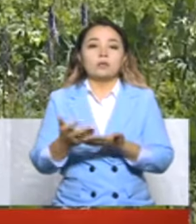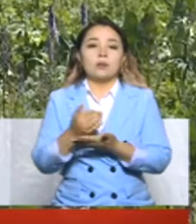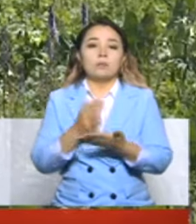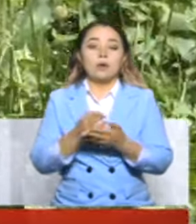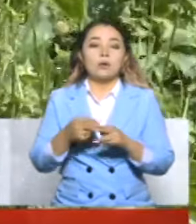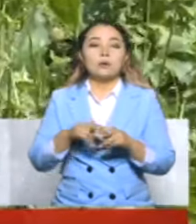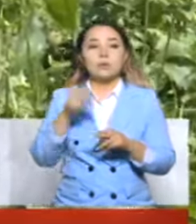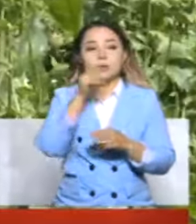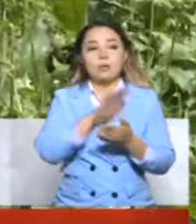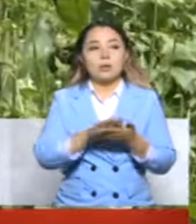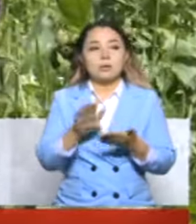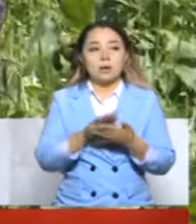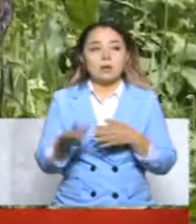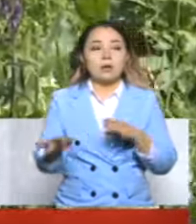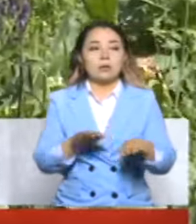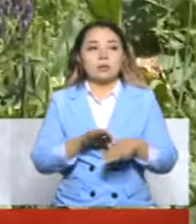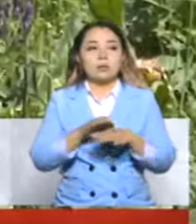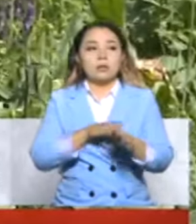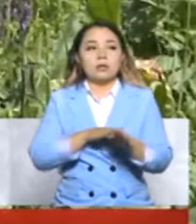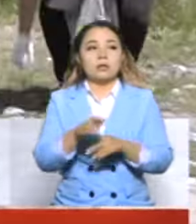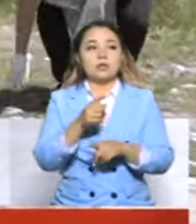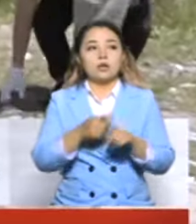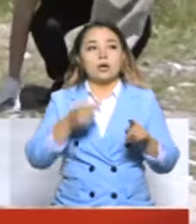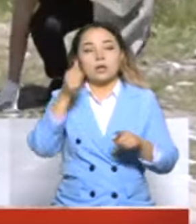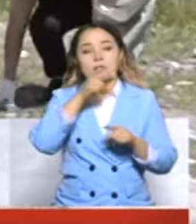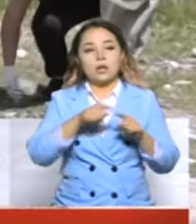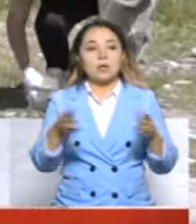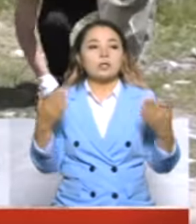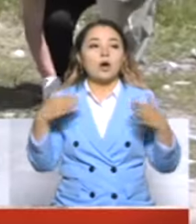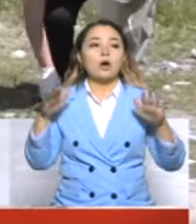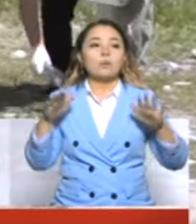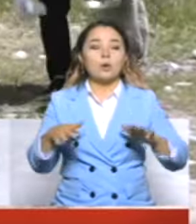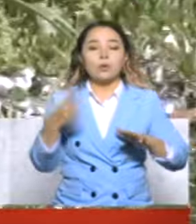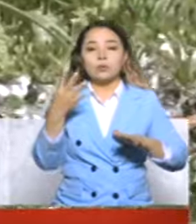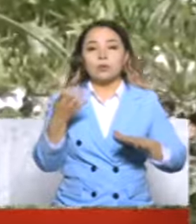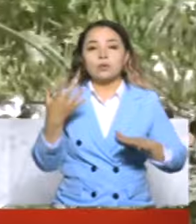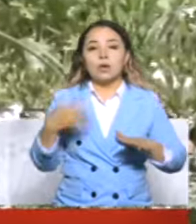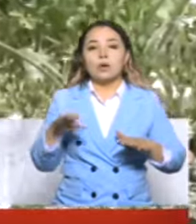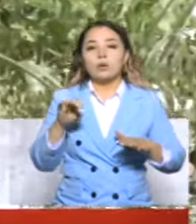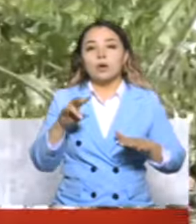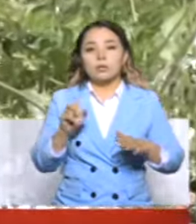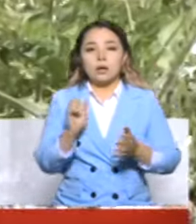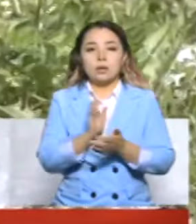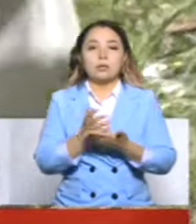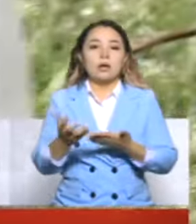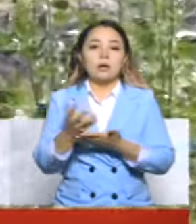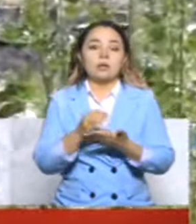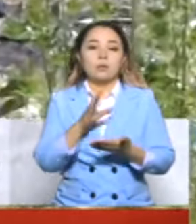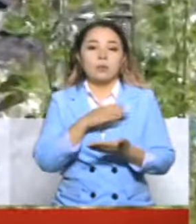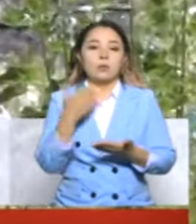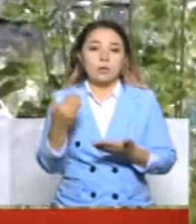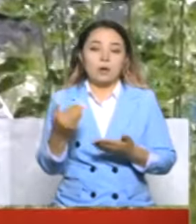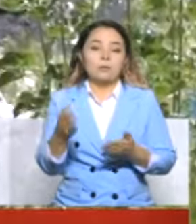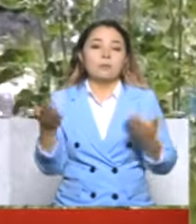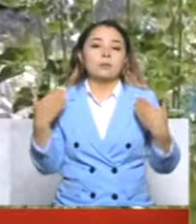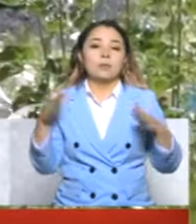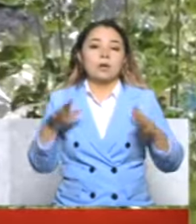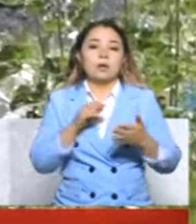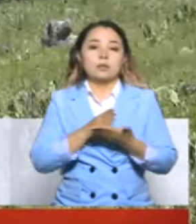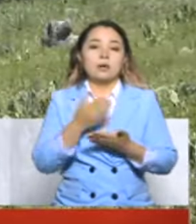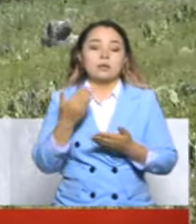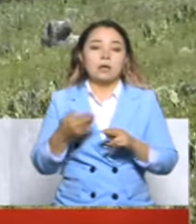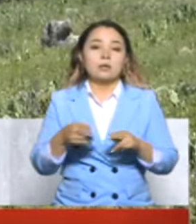Ал биыл тазалық акциясының арқасында жарты жылдың өзінде демалыс орны 450 тонна қоқыстан тазартылыпты. Парк